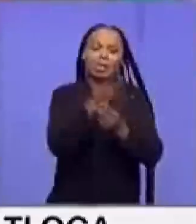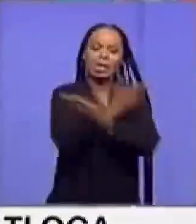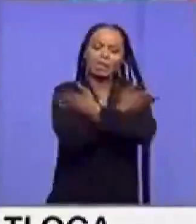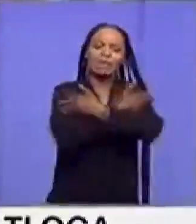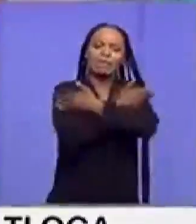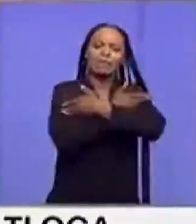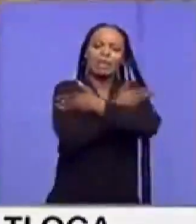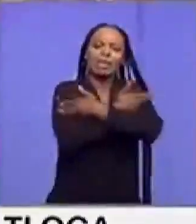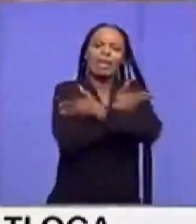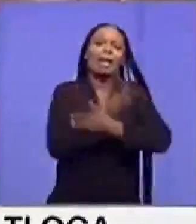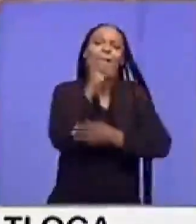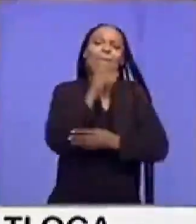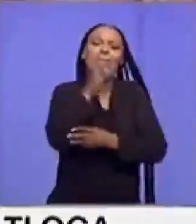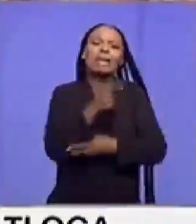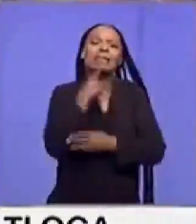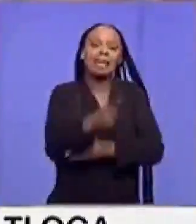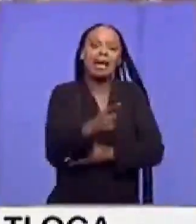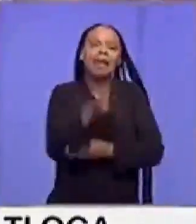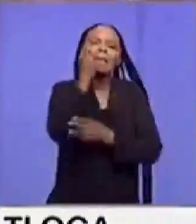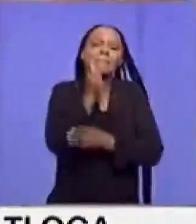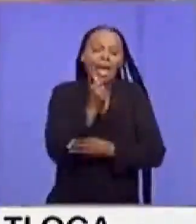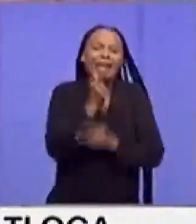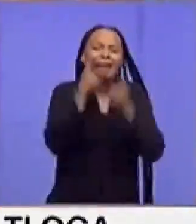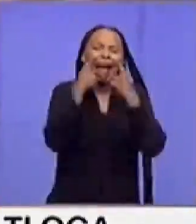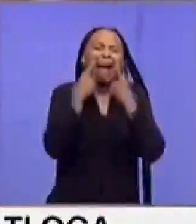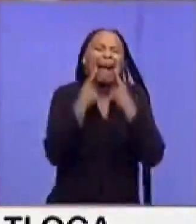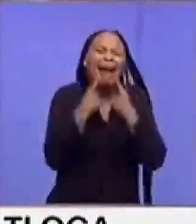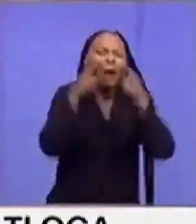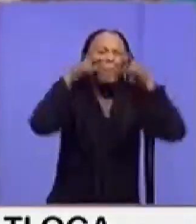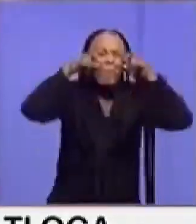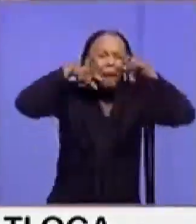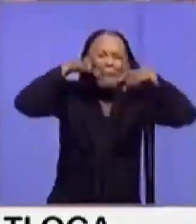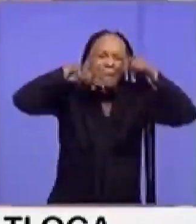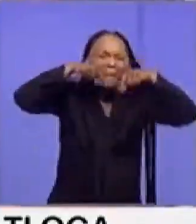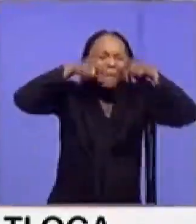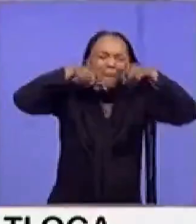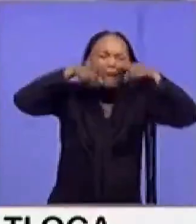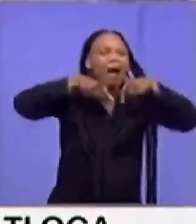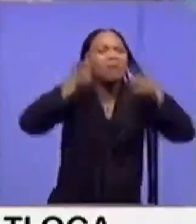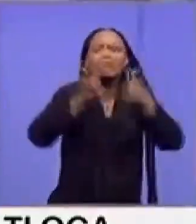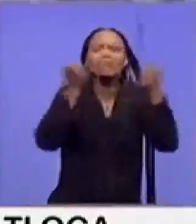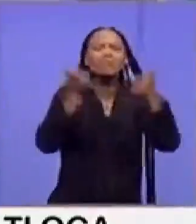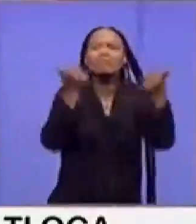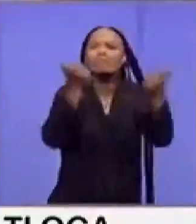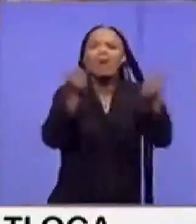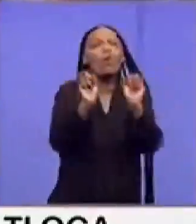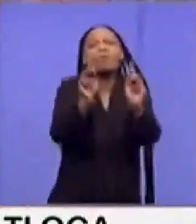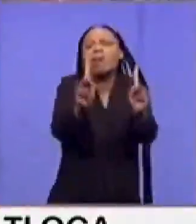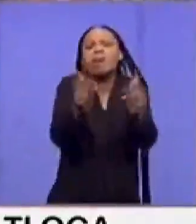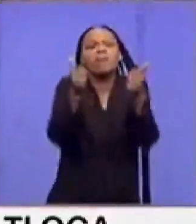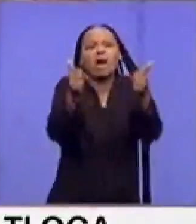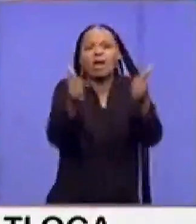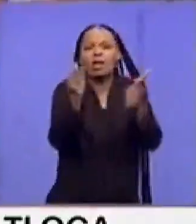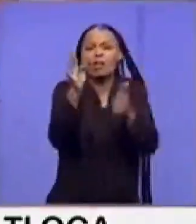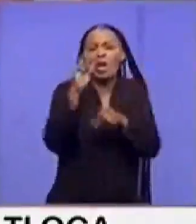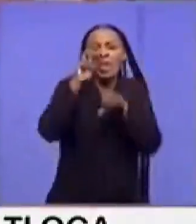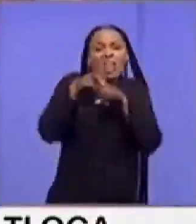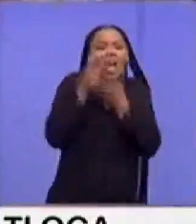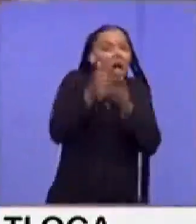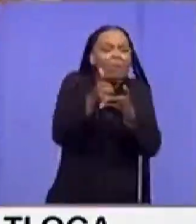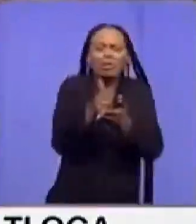ja pero se a bolela je re monna geshu it's okay to cry go gopela thuso a se gore ga se ene